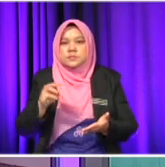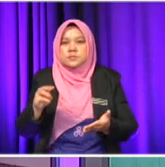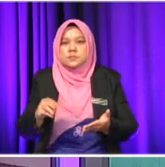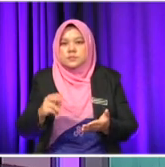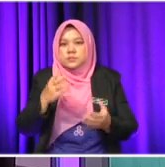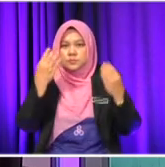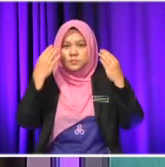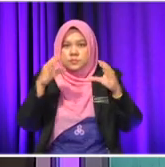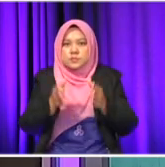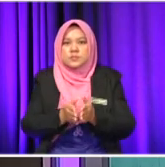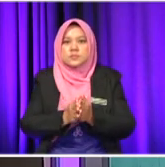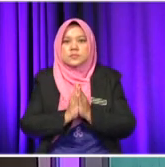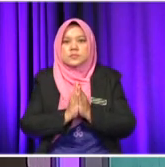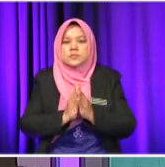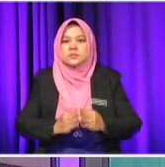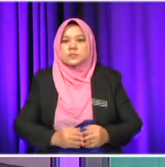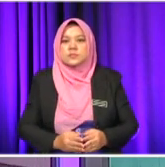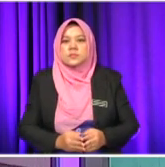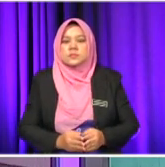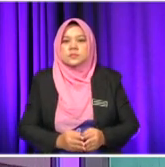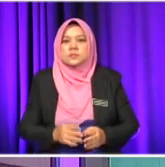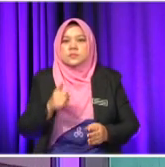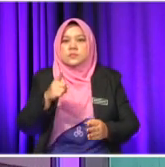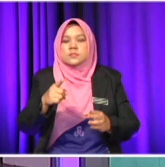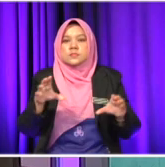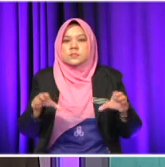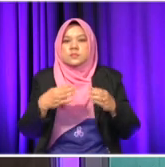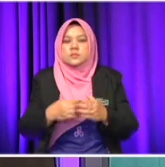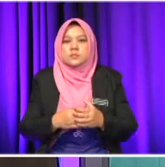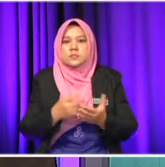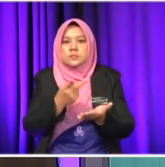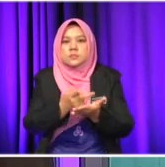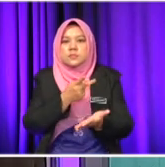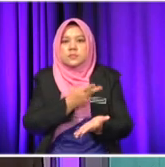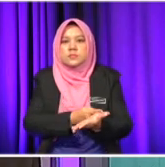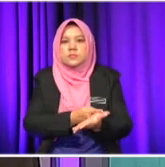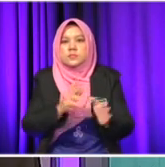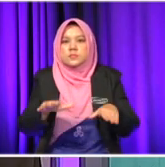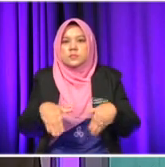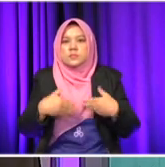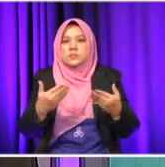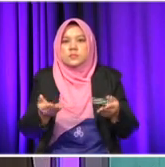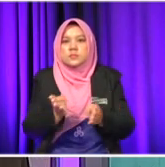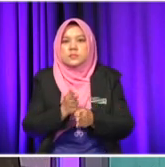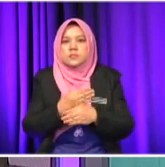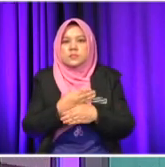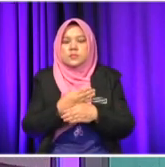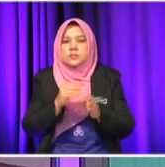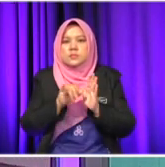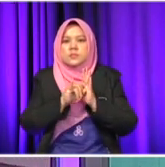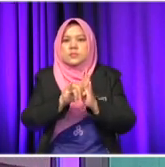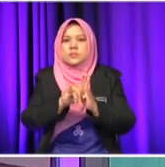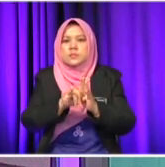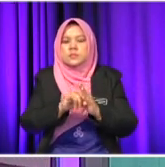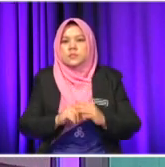Cikgu minta Oke kamu Buatlah karangan bagaimana bentuk iklan kamu